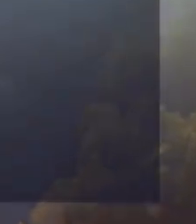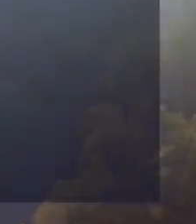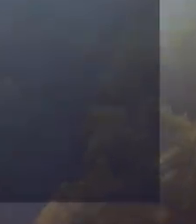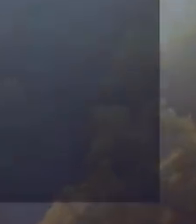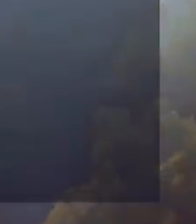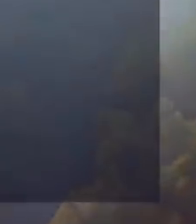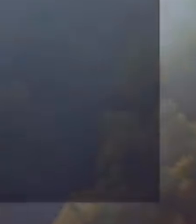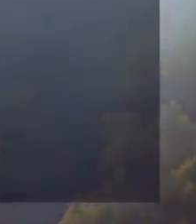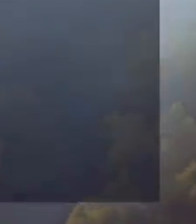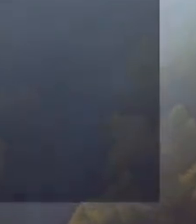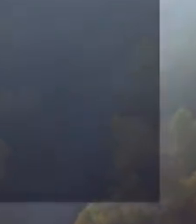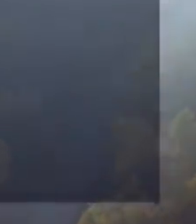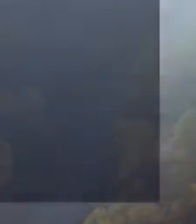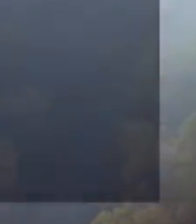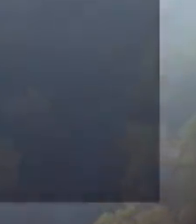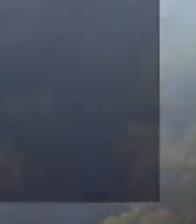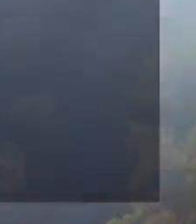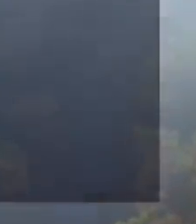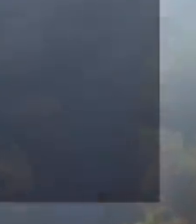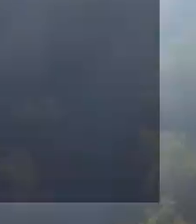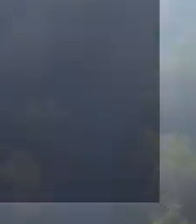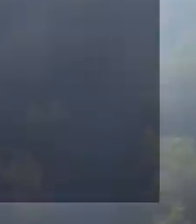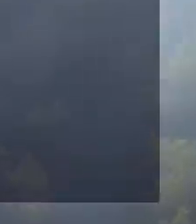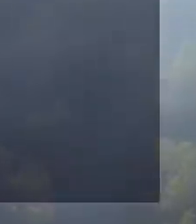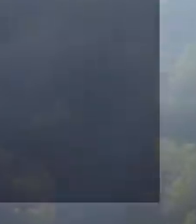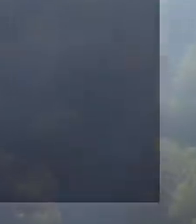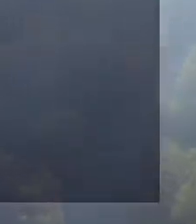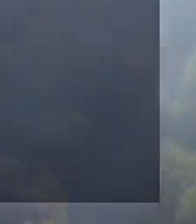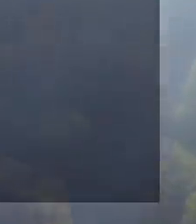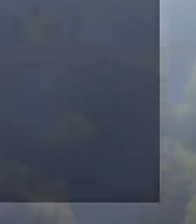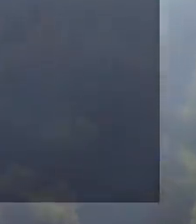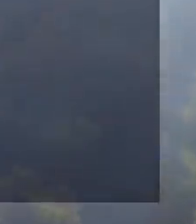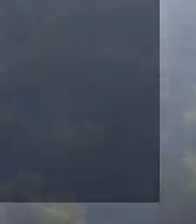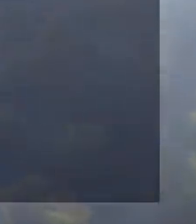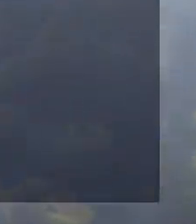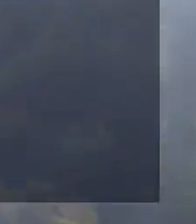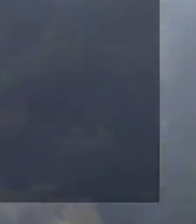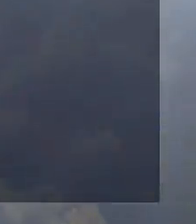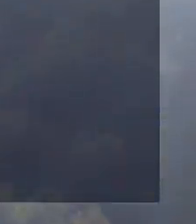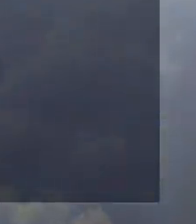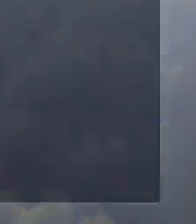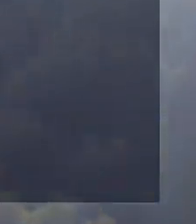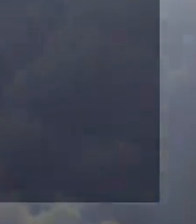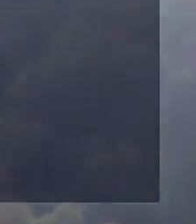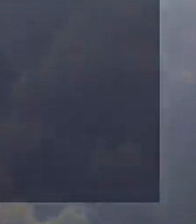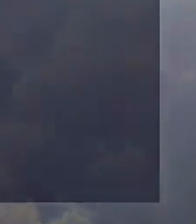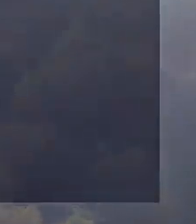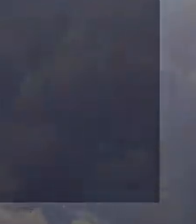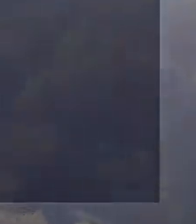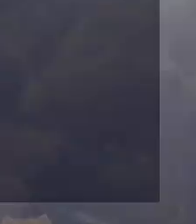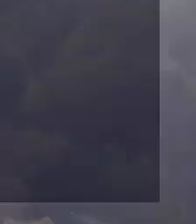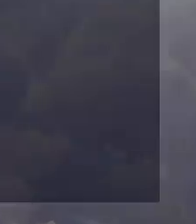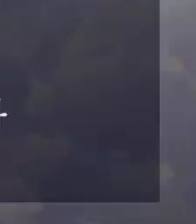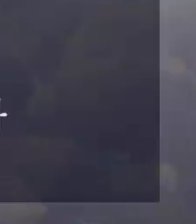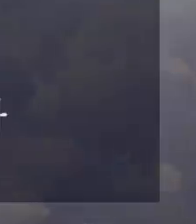오늘 우리에게 주시는 하나님의 말씀은 마태복음 2장 13절에서 23절